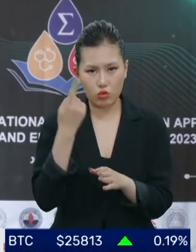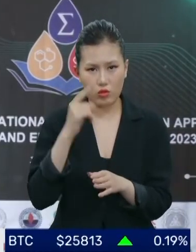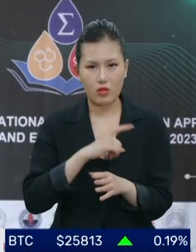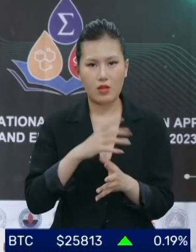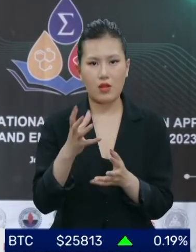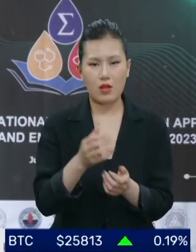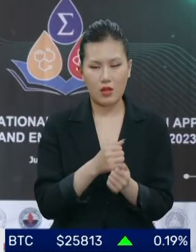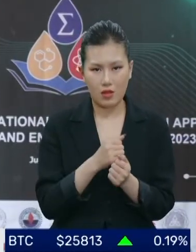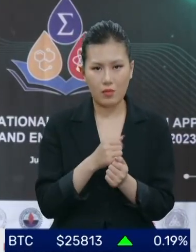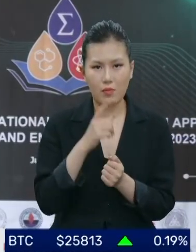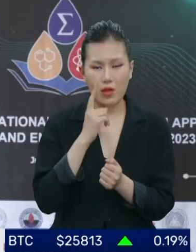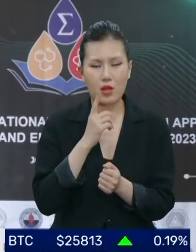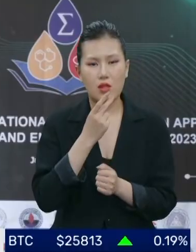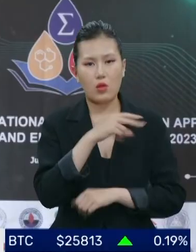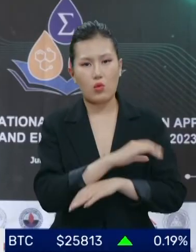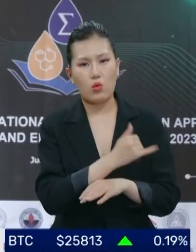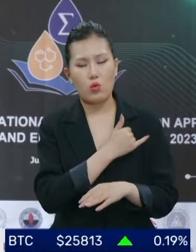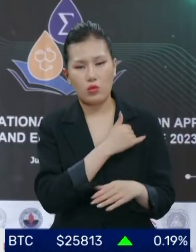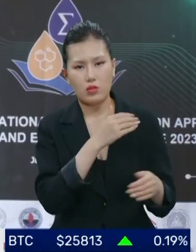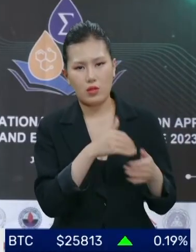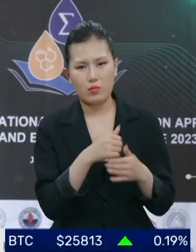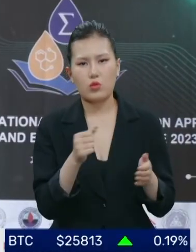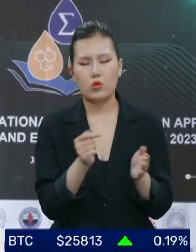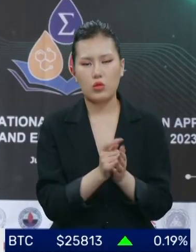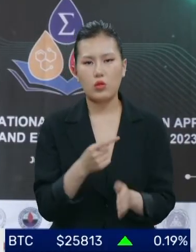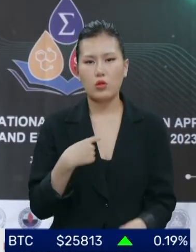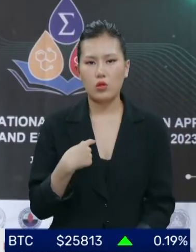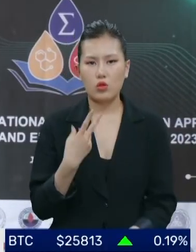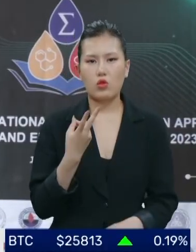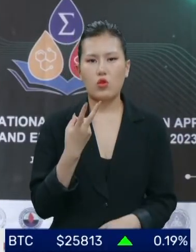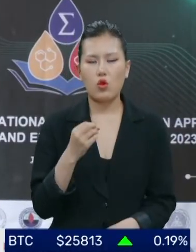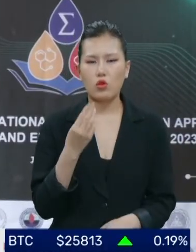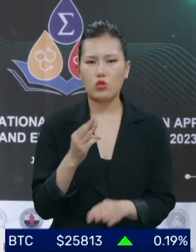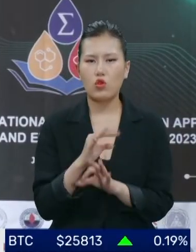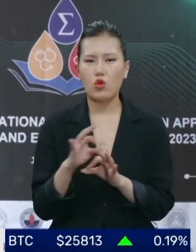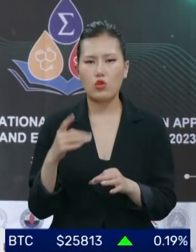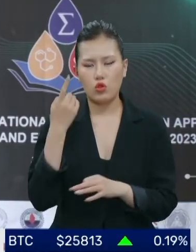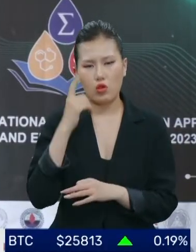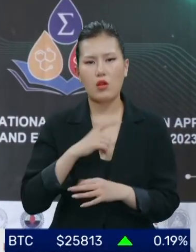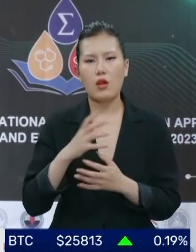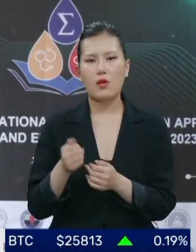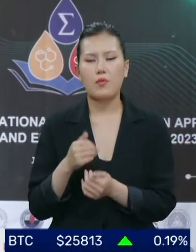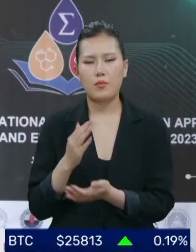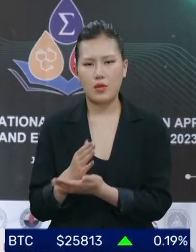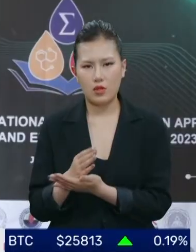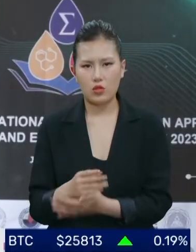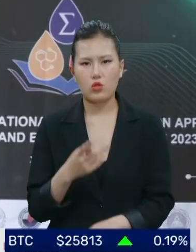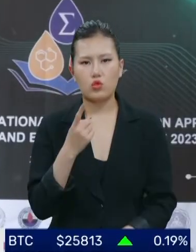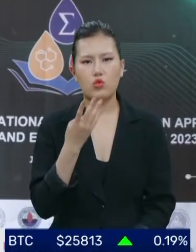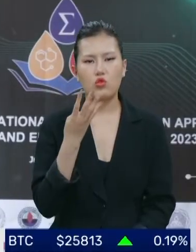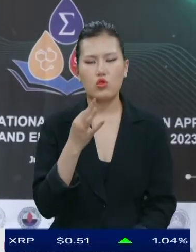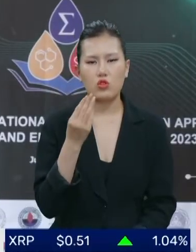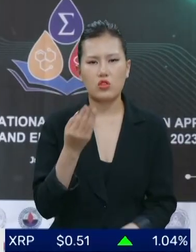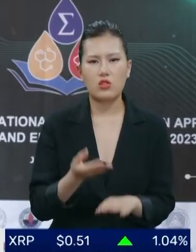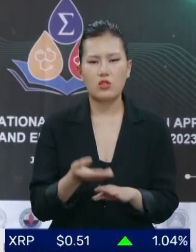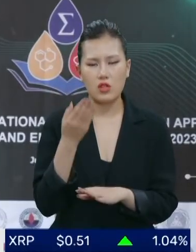сургуулийн удирдлагуудын дэмжлэг оролцоо маш чухал байдаг. Миний хувьд 20 гаруй патентыг өөртөө эзэмшдэг. Мөн хийсэн 140 гаруй судалгааны ажлуудынхаа